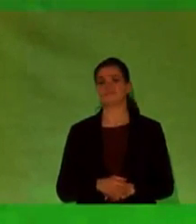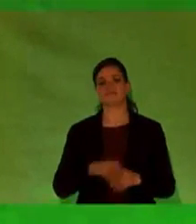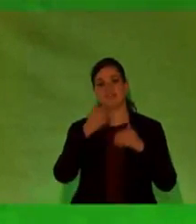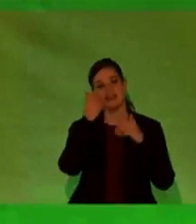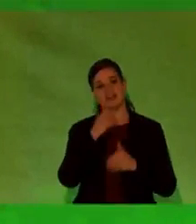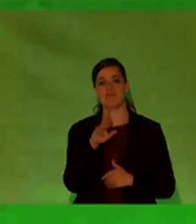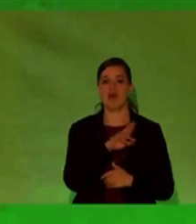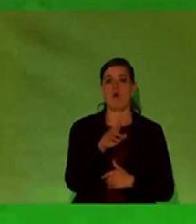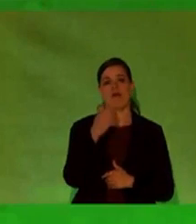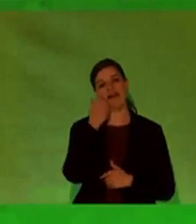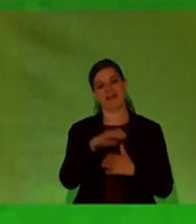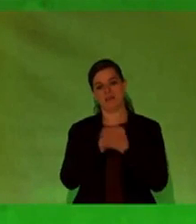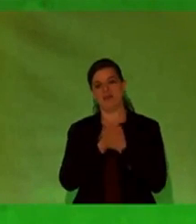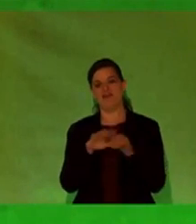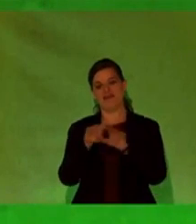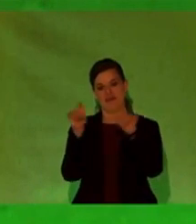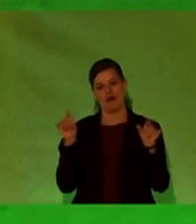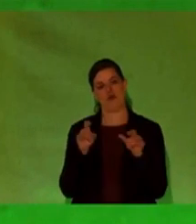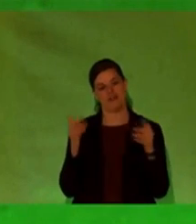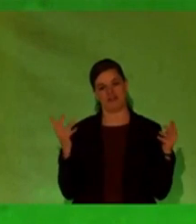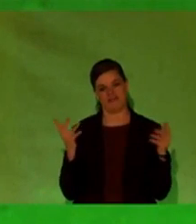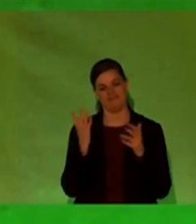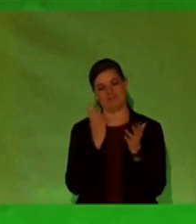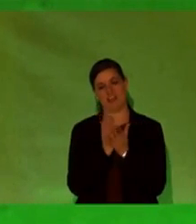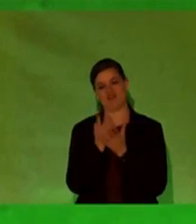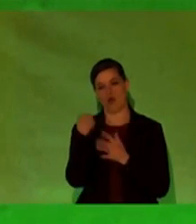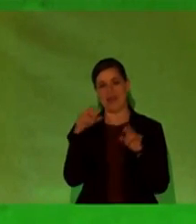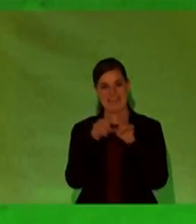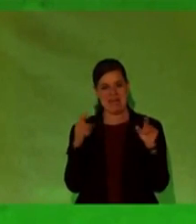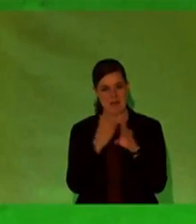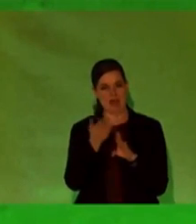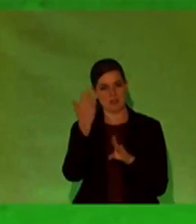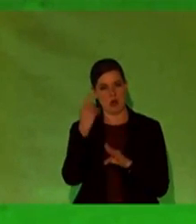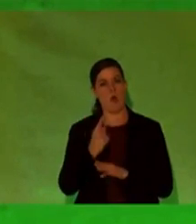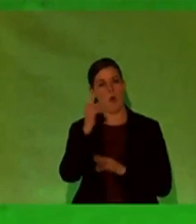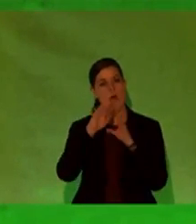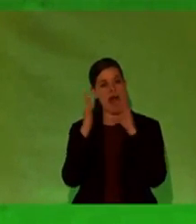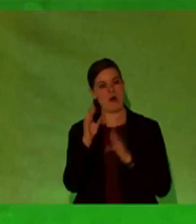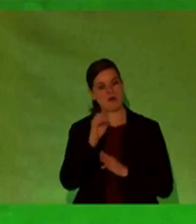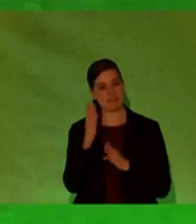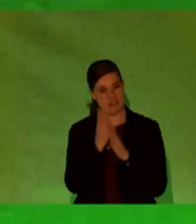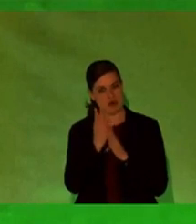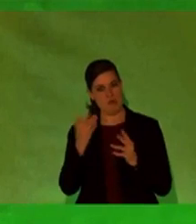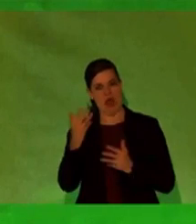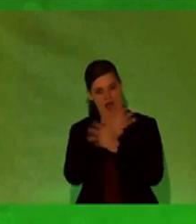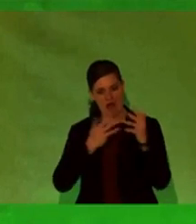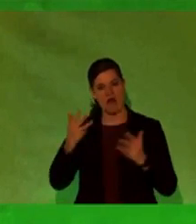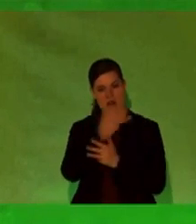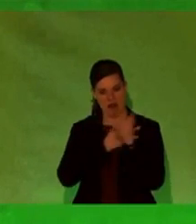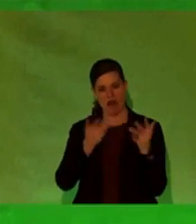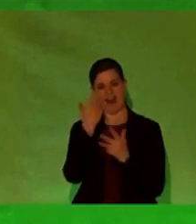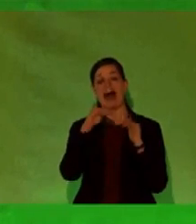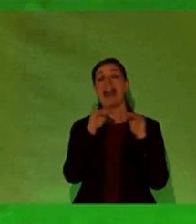Lieber Robert, liebe Freundinnen und Freunde, wir hatten ja das Thema schon mal andiskutiert in Oberhausen und haben damals auch mit Unterstützung